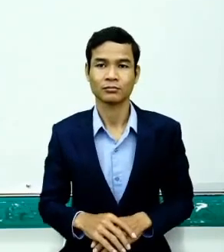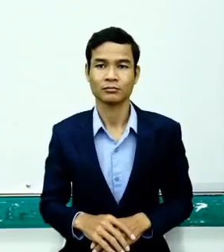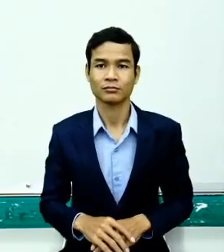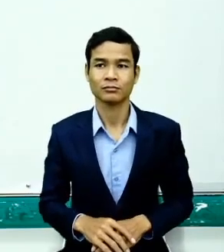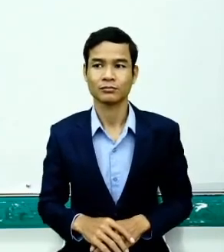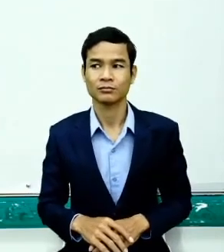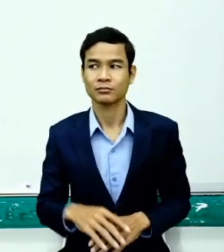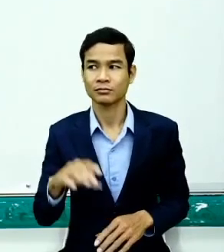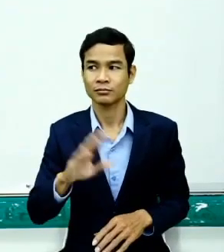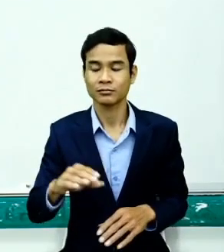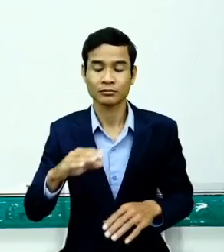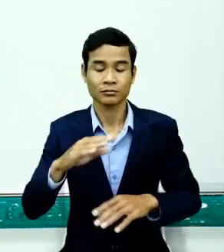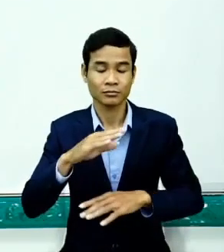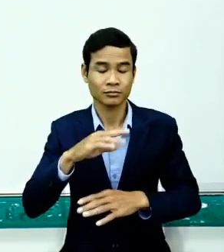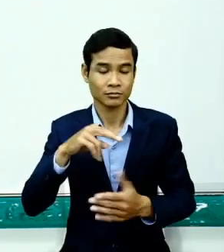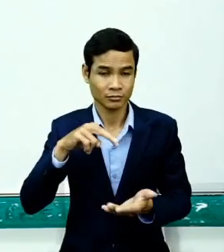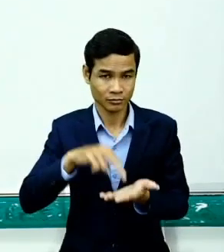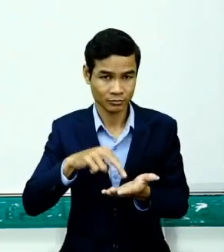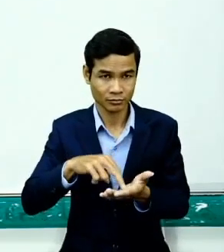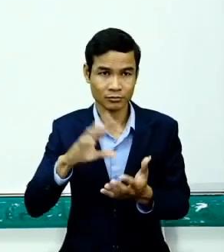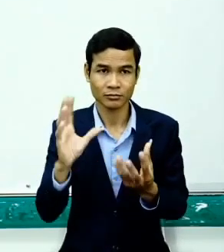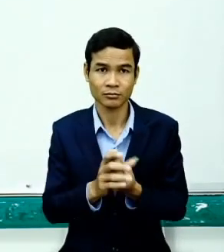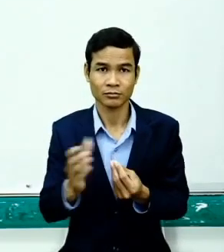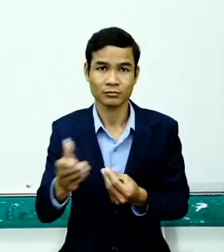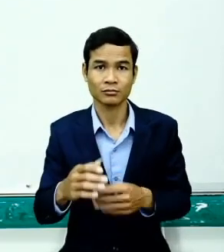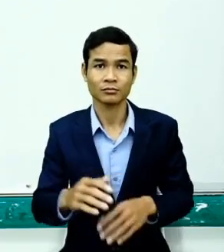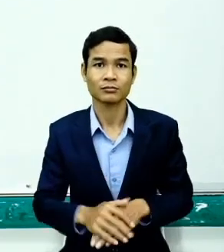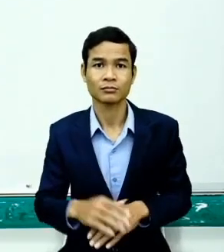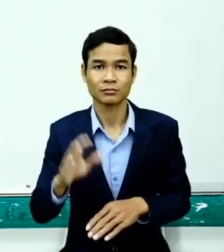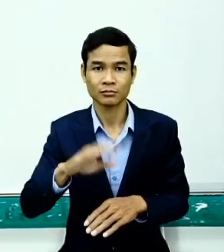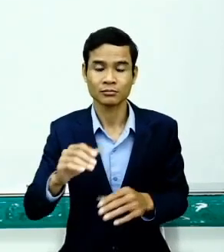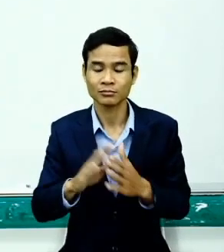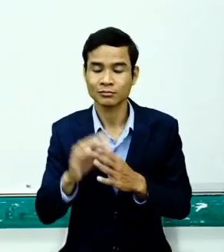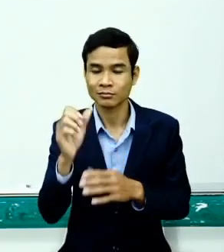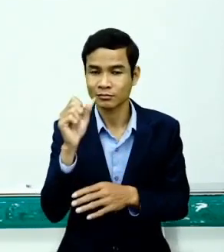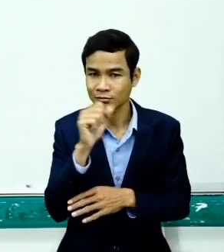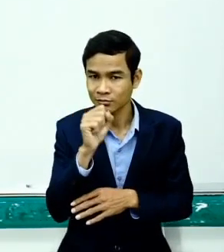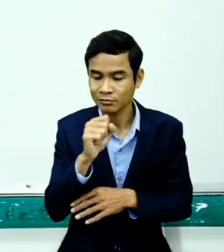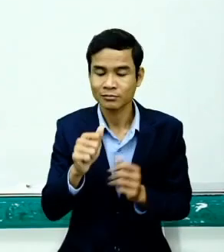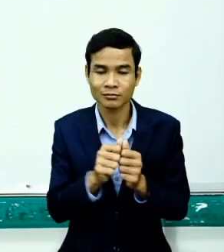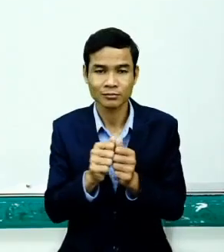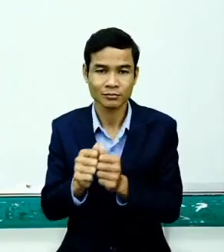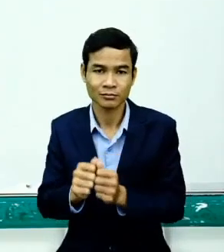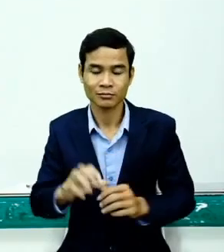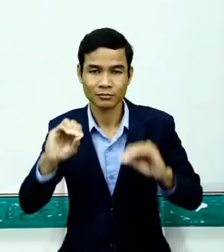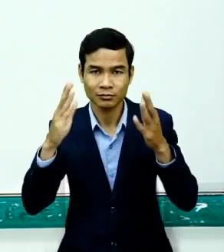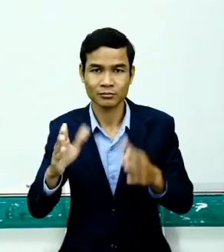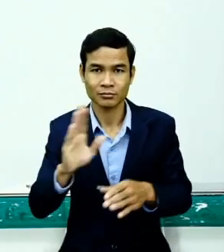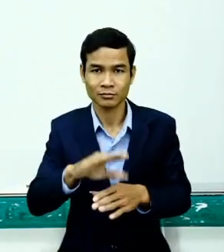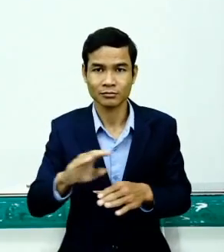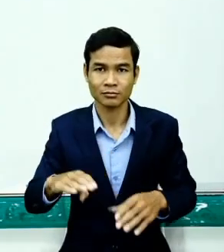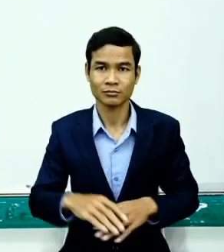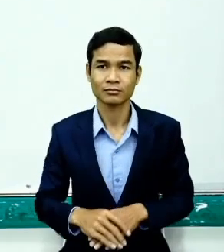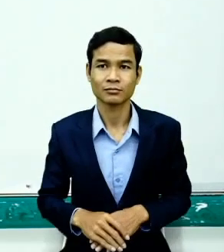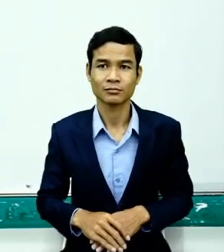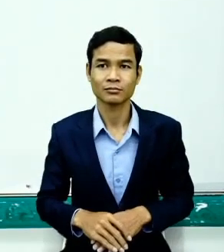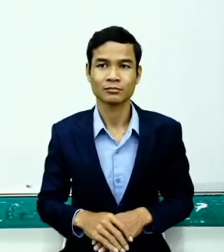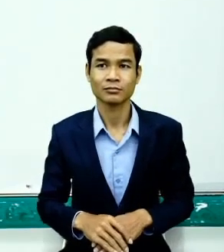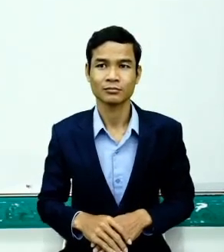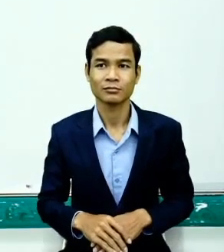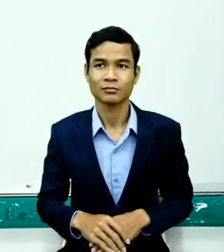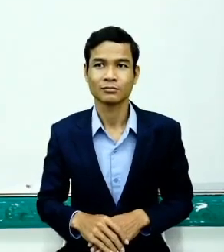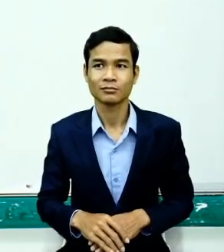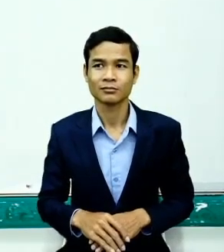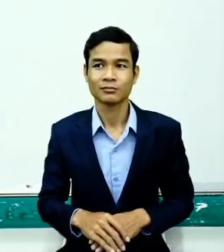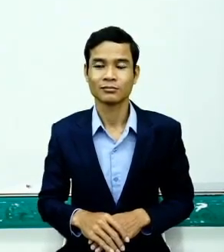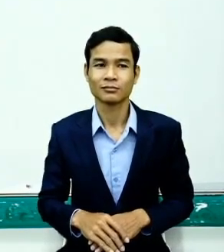Chà, con ngợp chờ tiếng ổn ní. Chà, con mà chỉ riêng lên cho mùi nạ cừu nà con nè. Chà, đó.